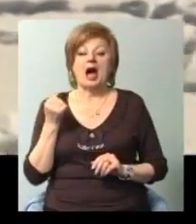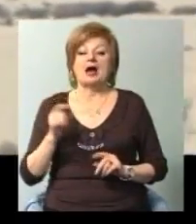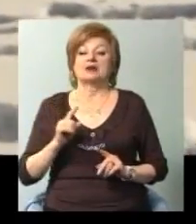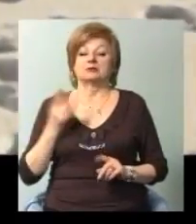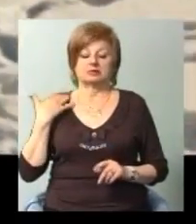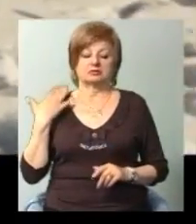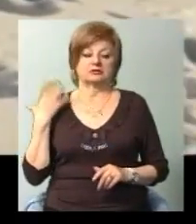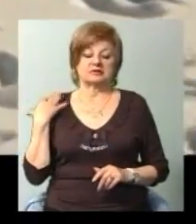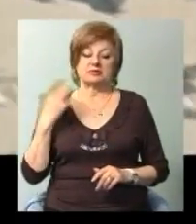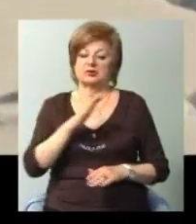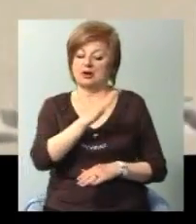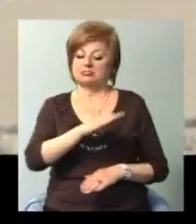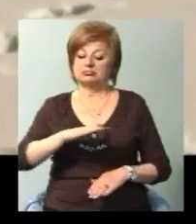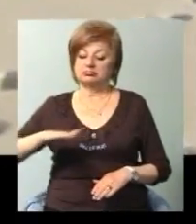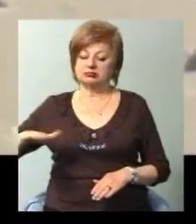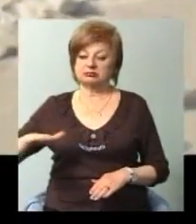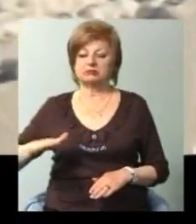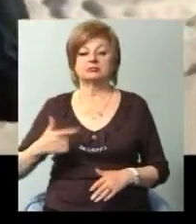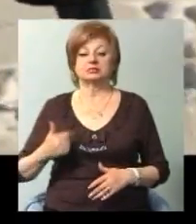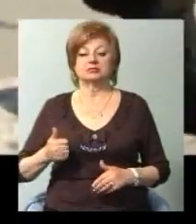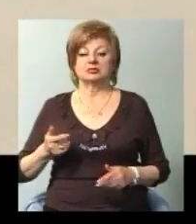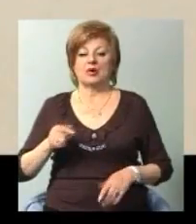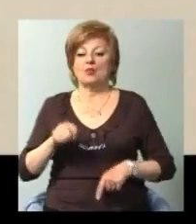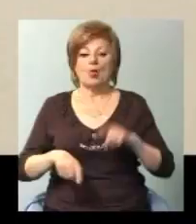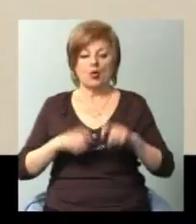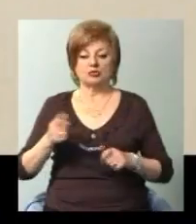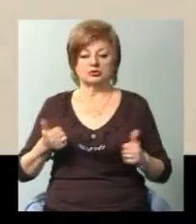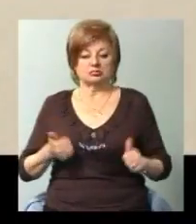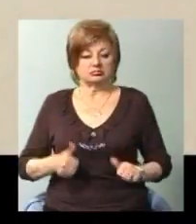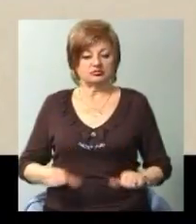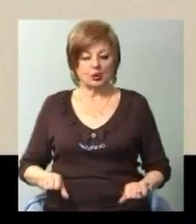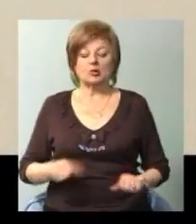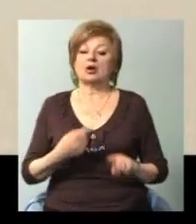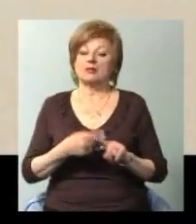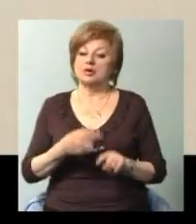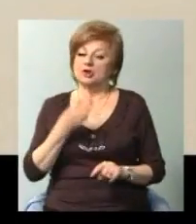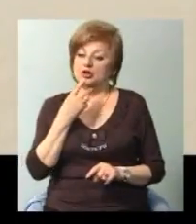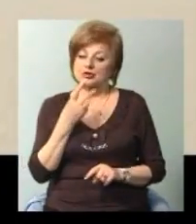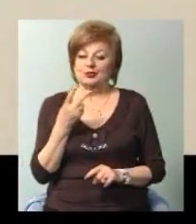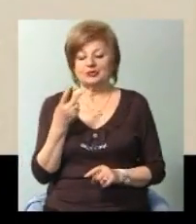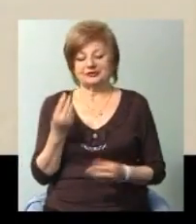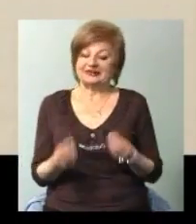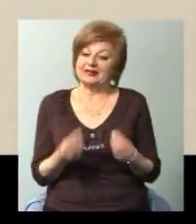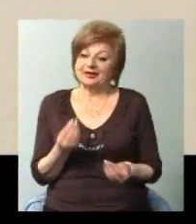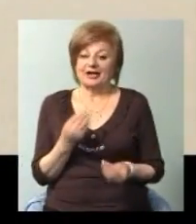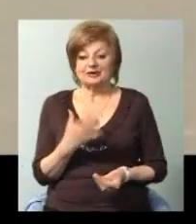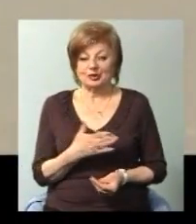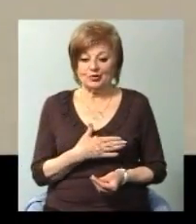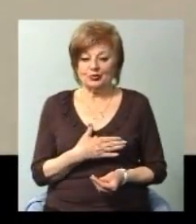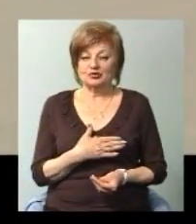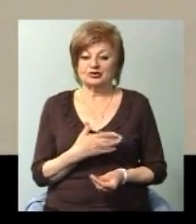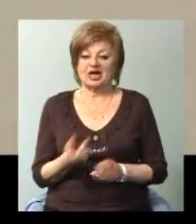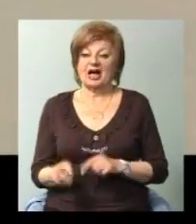горда спина, постава її велична і впевнена. Лише хвостик виглядає дещо грайливо, адже він трохи